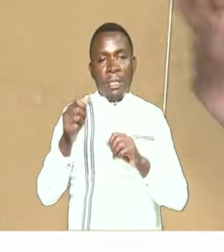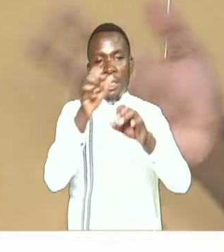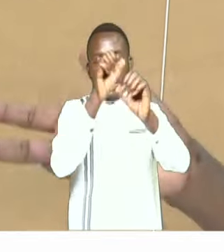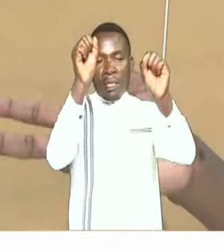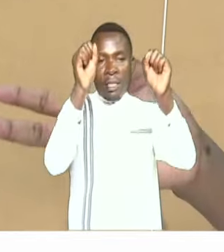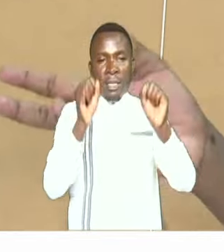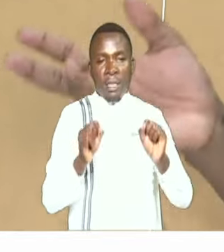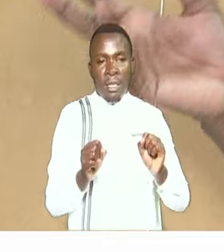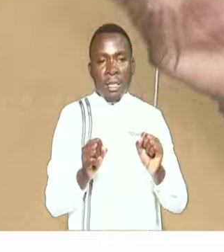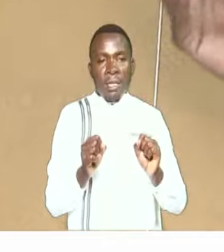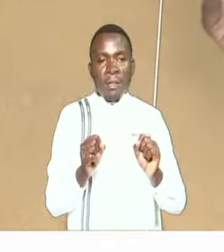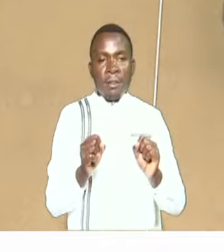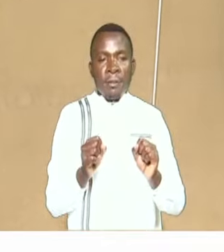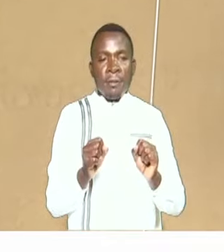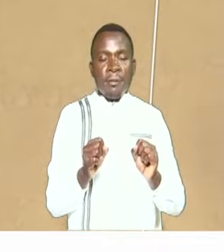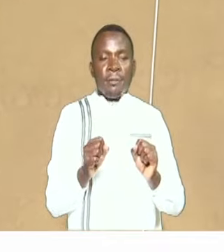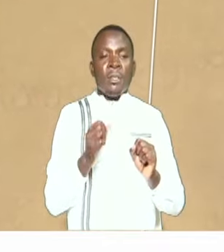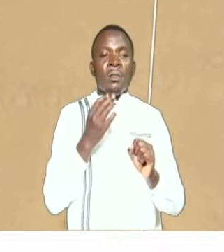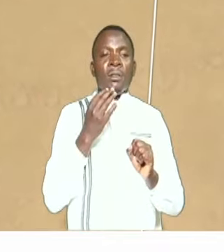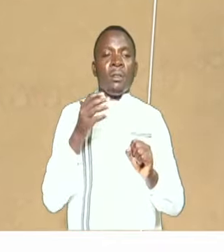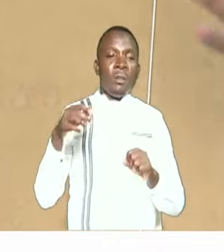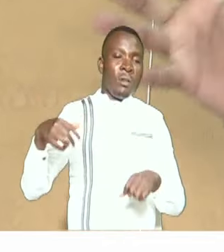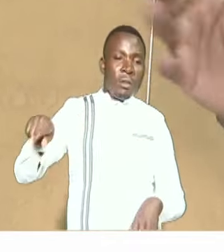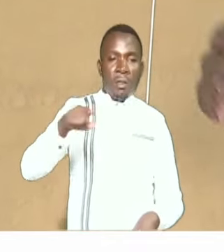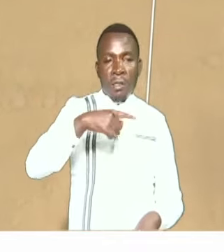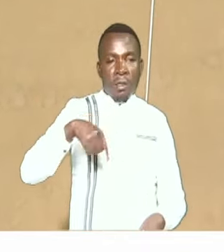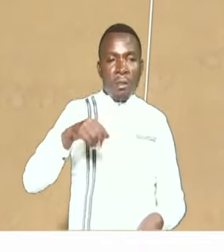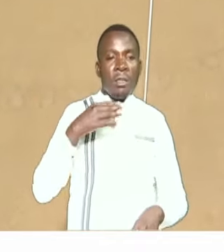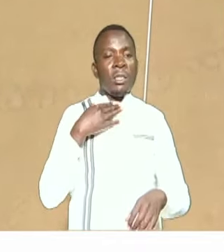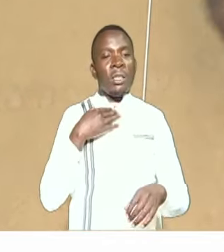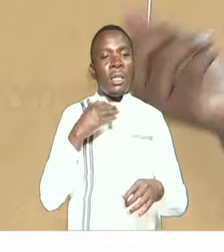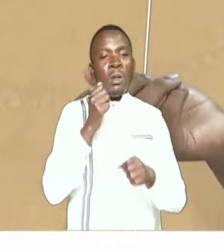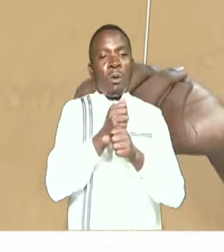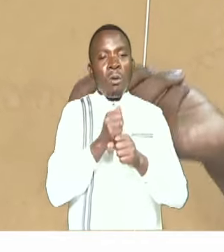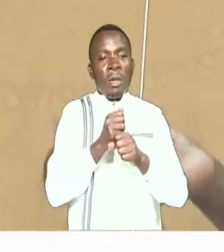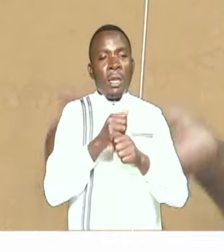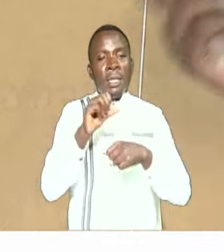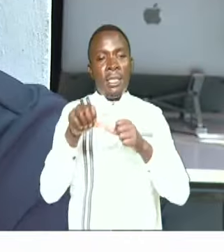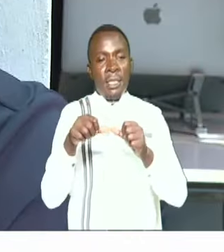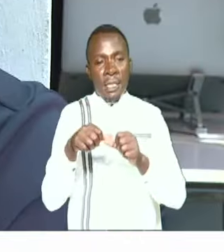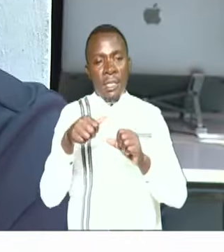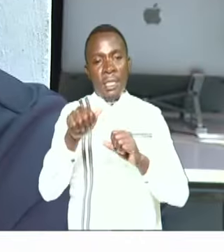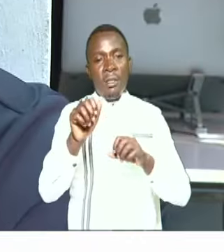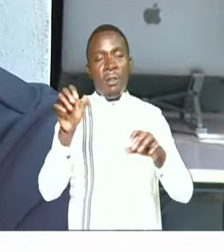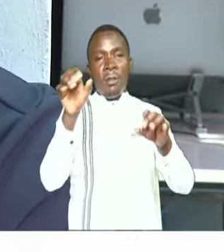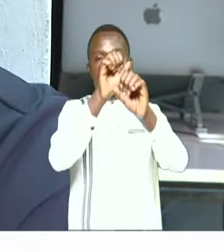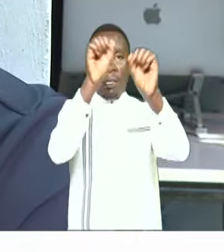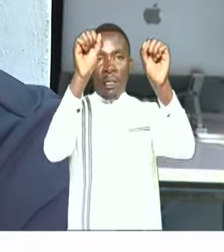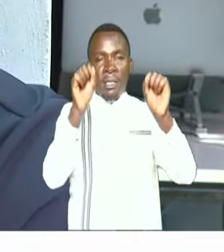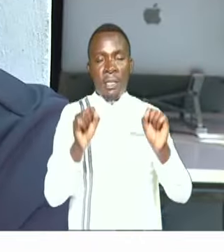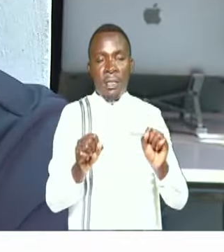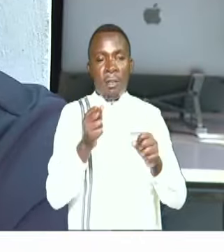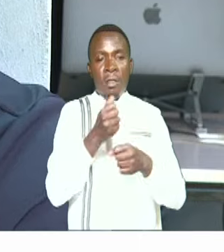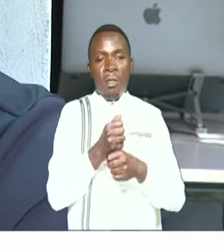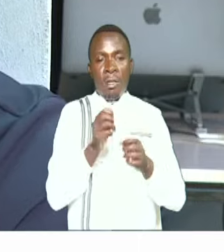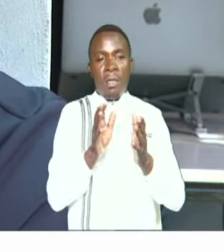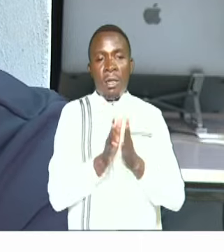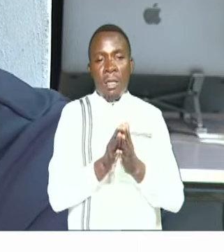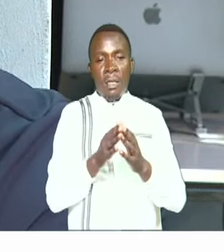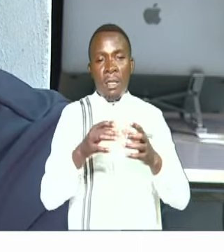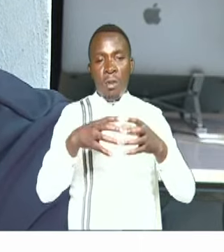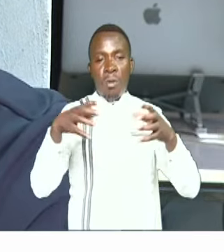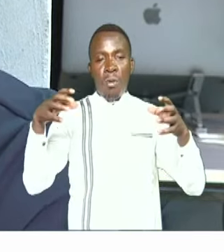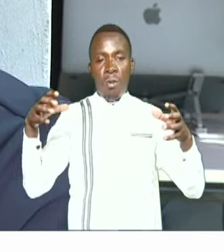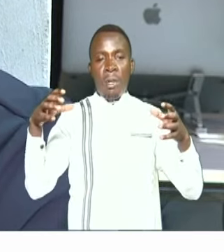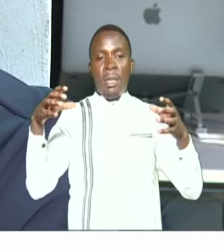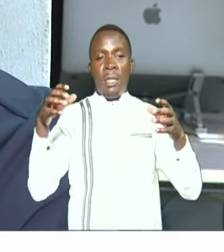zitwa dufite zindi zo dushaka gukora zihuye ariko zishamikiye kuri iyo sisiteme n'ubundi twakoze ndetse no kwagura team yacu tukaba twajya no mu